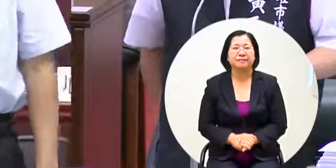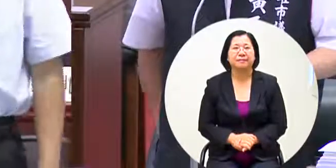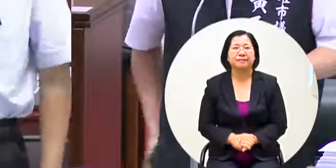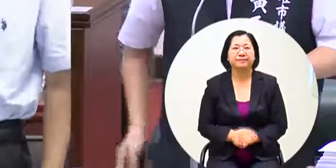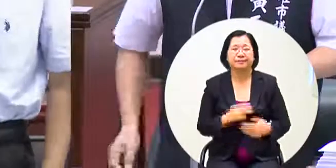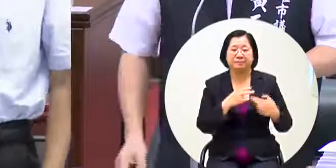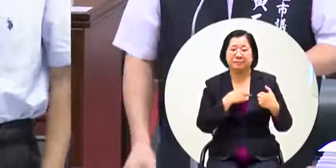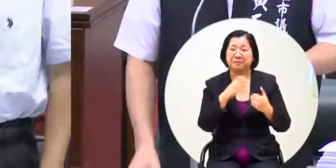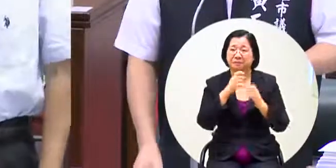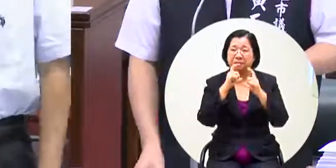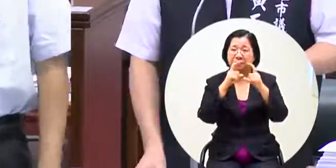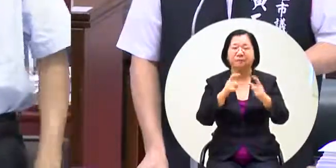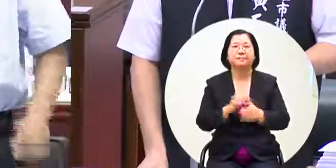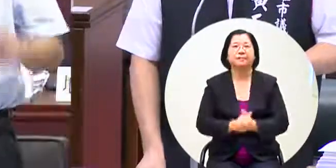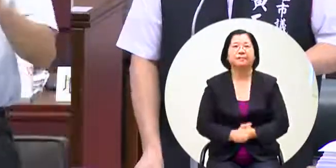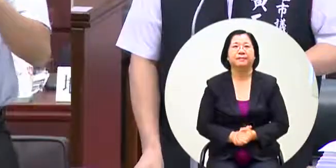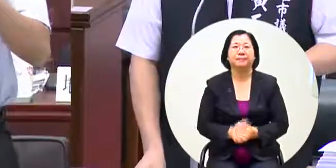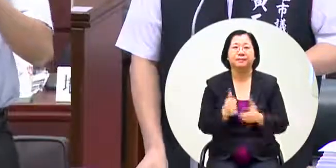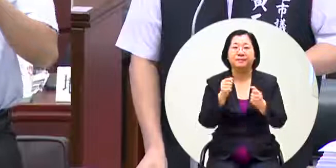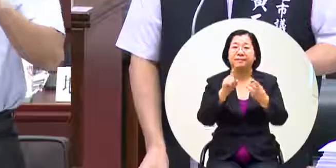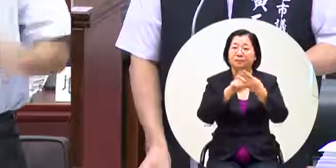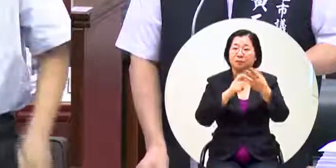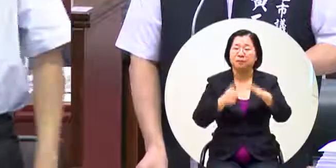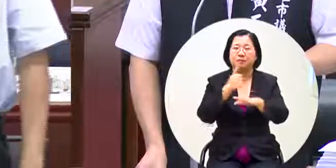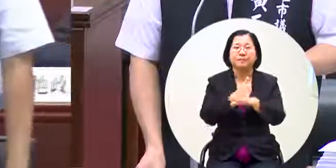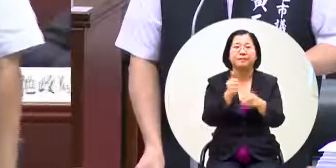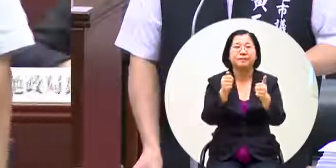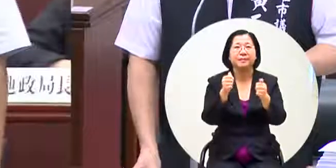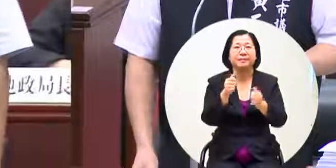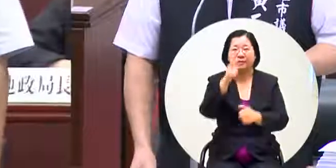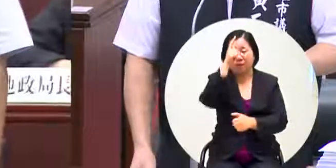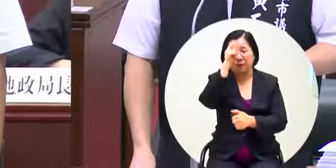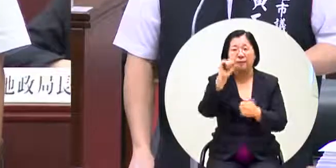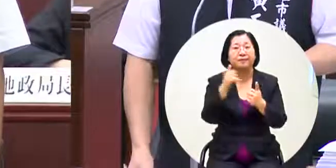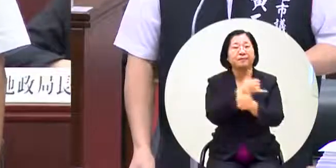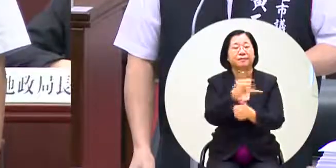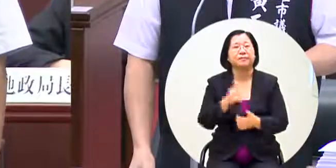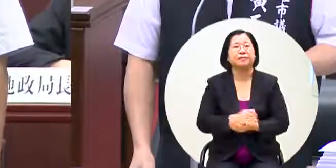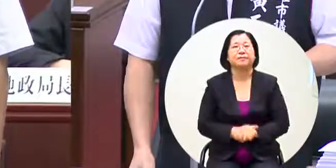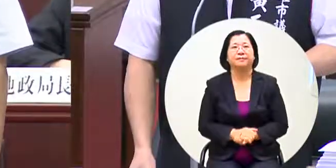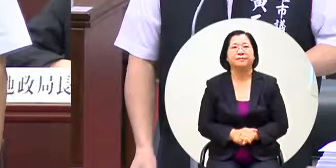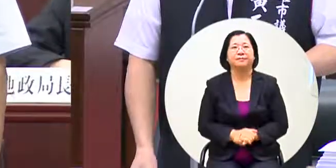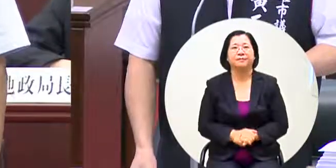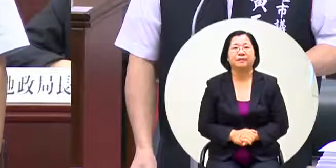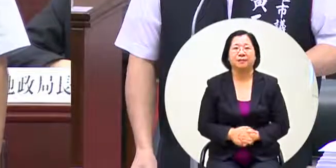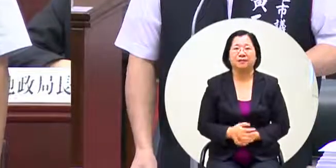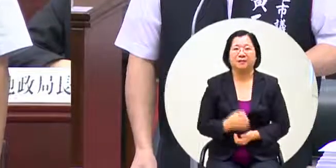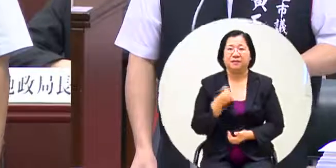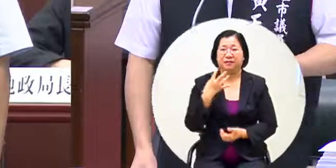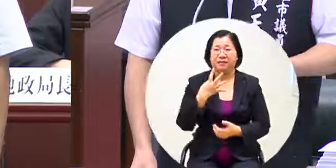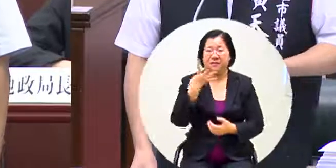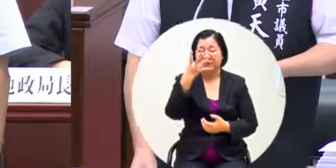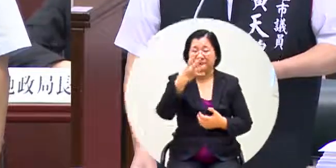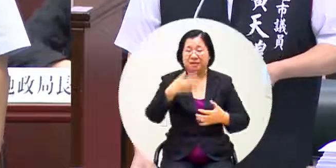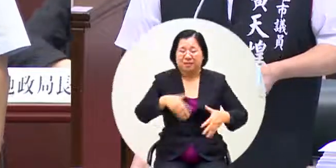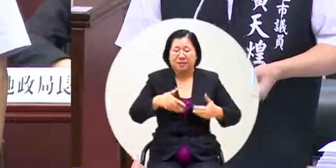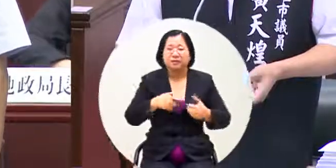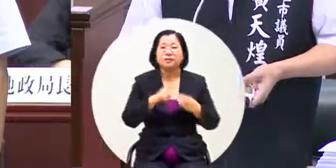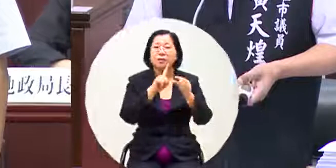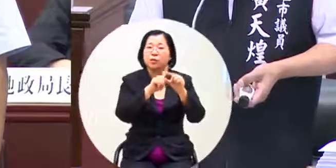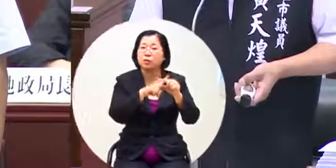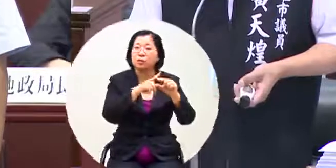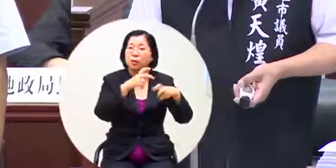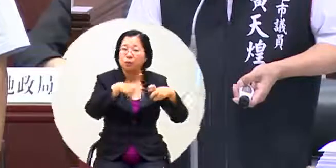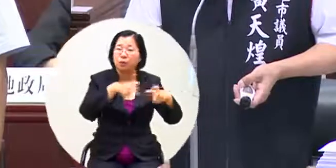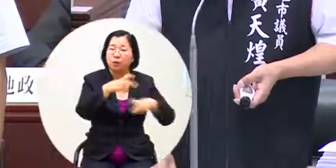谢谢主席哈，多谢吴议员哈。新市青目前等下个中油伊详细去评估啦，目